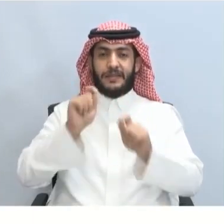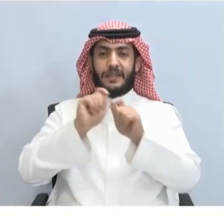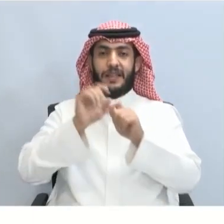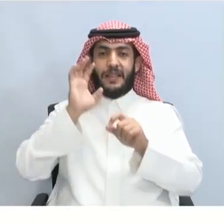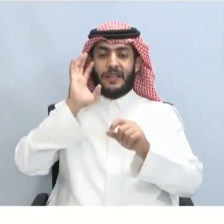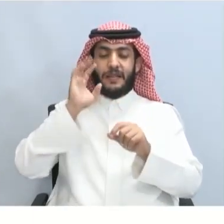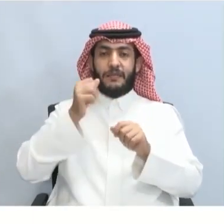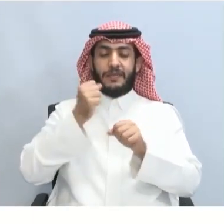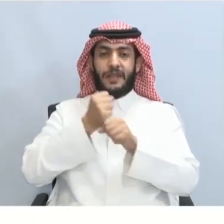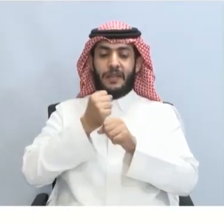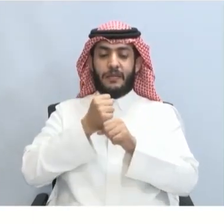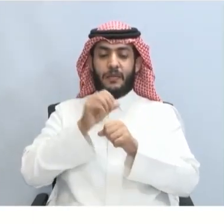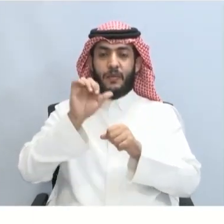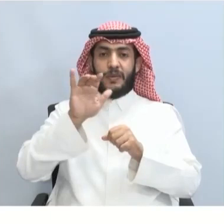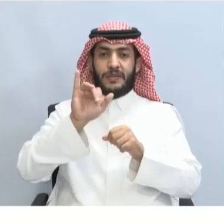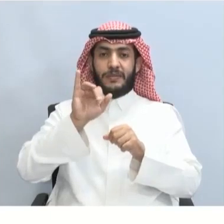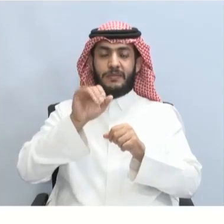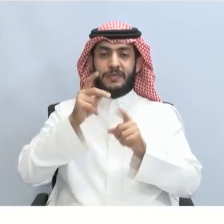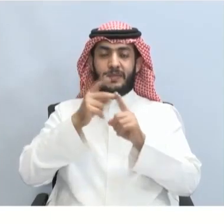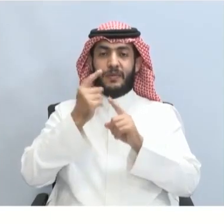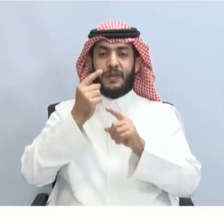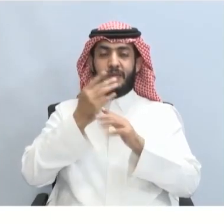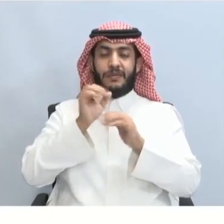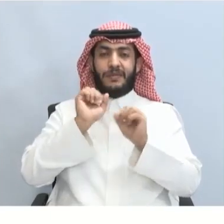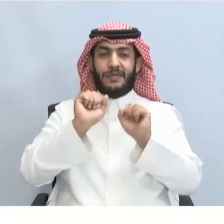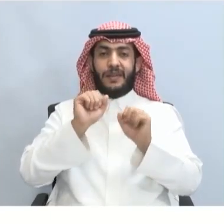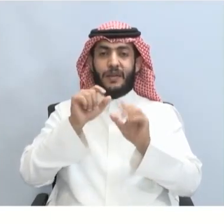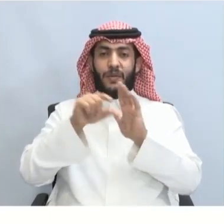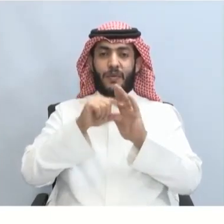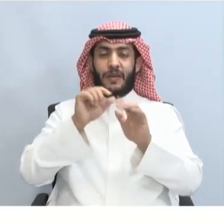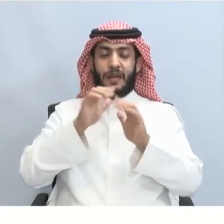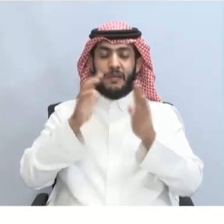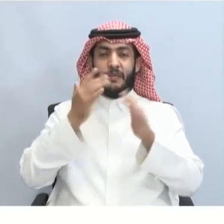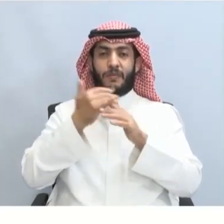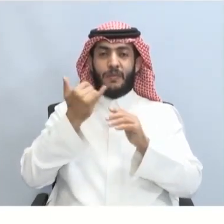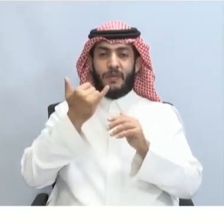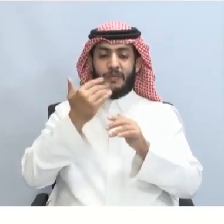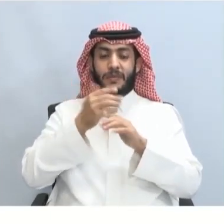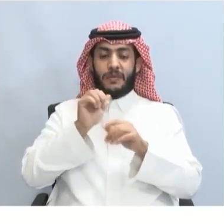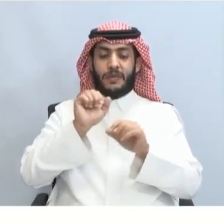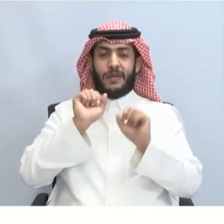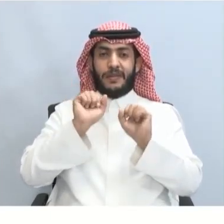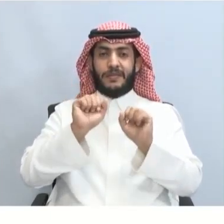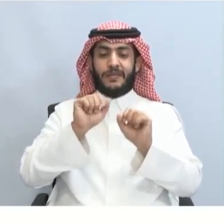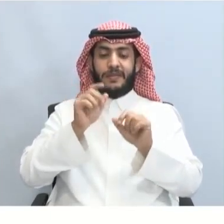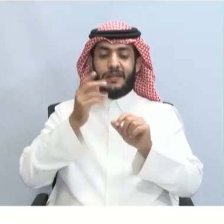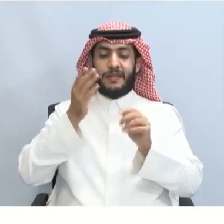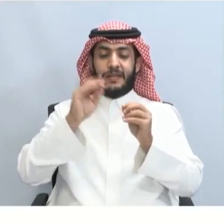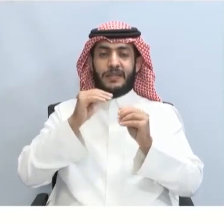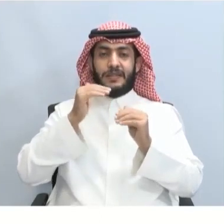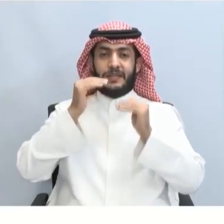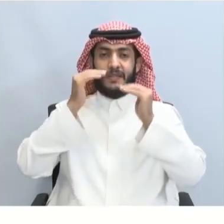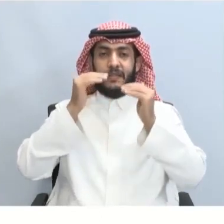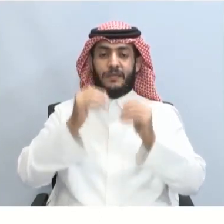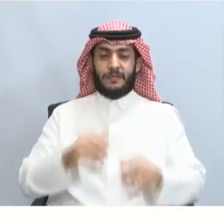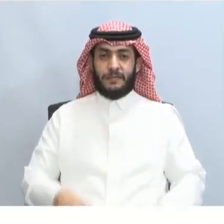ذكيه استخدم وسم اتش1 للاشاره الى العنوان الاكبر اهميه الذي يكون عاده اعلى